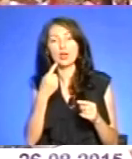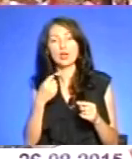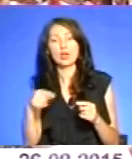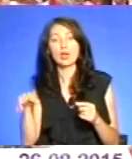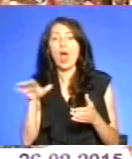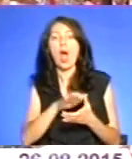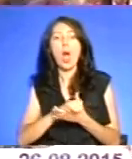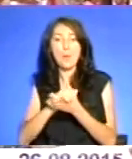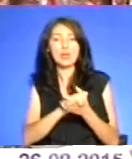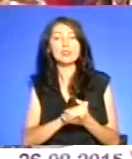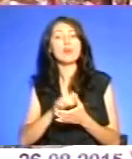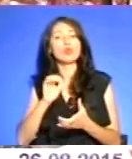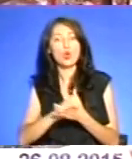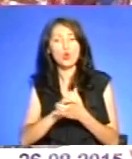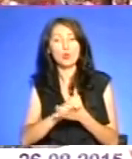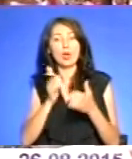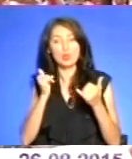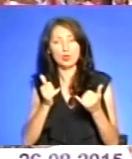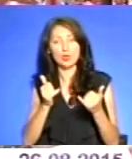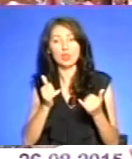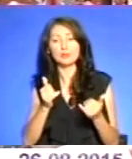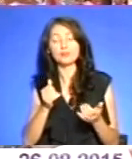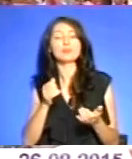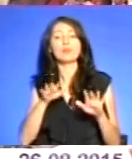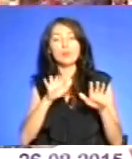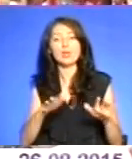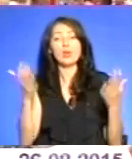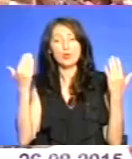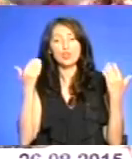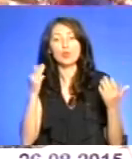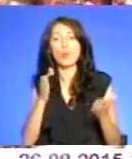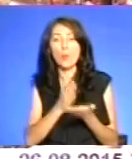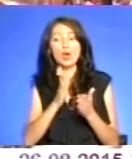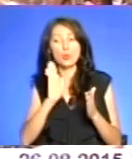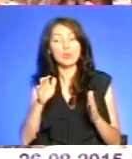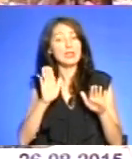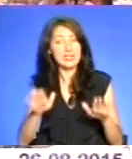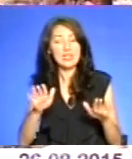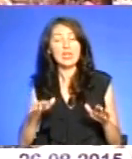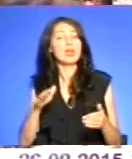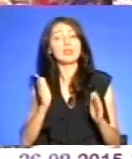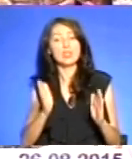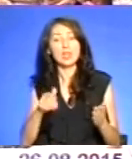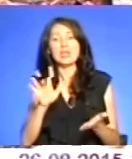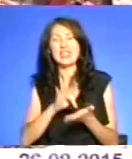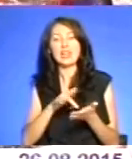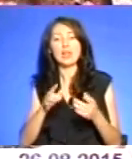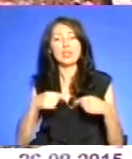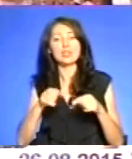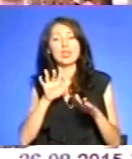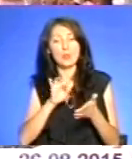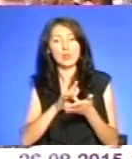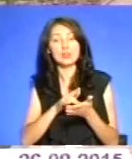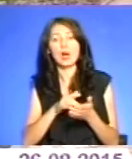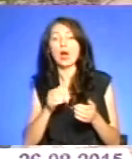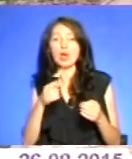Дружба, тому що сьогодні філософія того, що місця відпочинку повинні бути не лише в центральній частині міста, а в кожному районі Тернополя, максимально наближені до місць